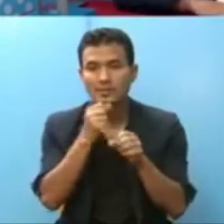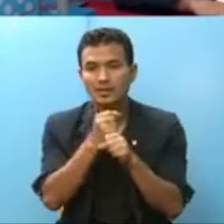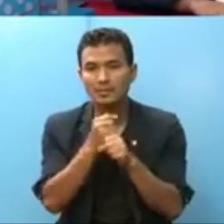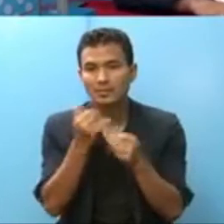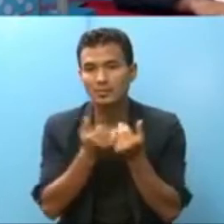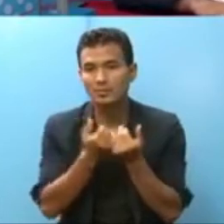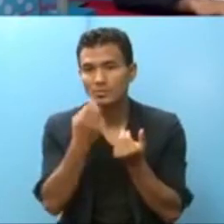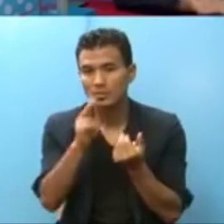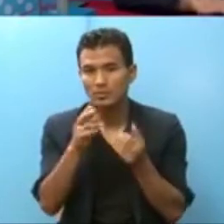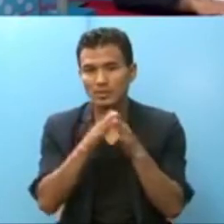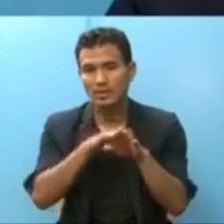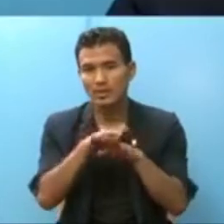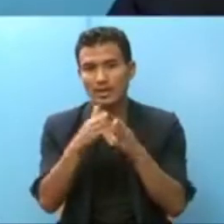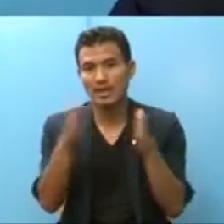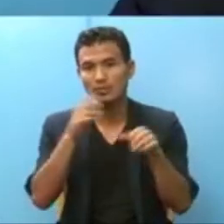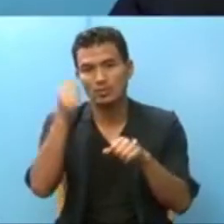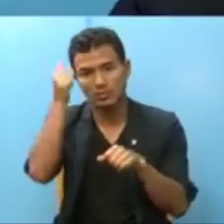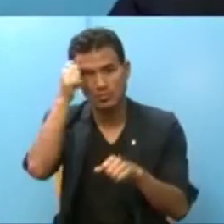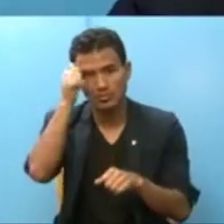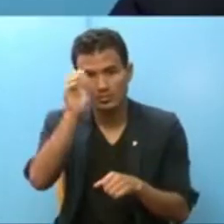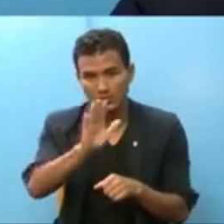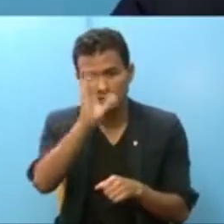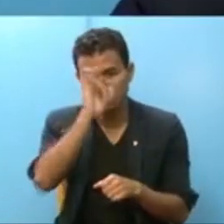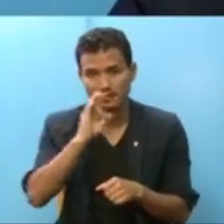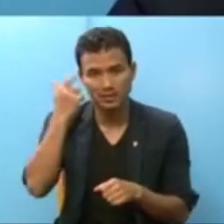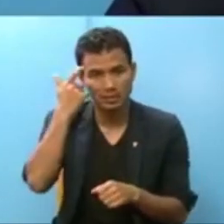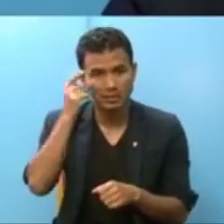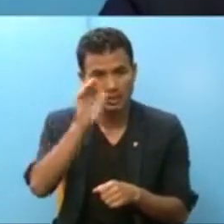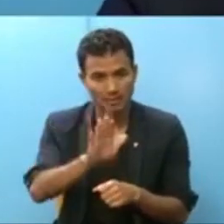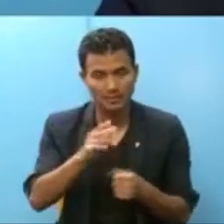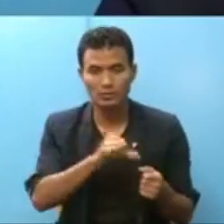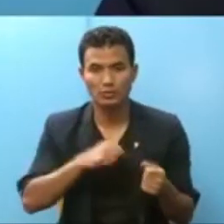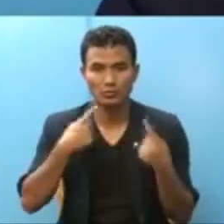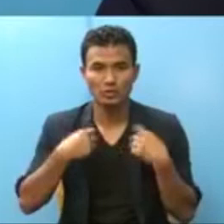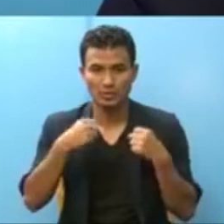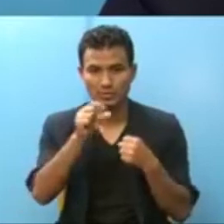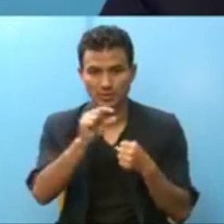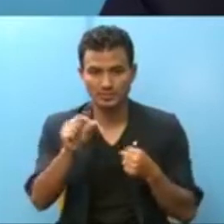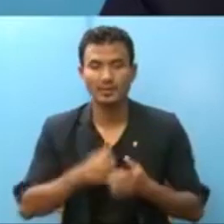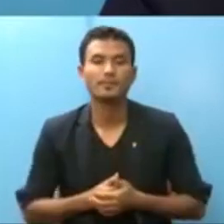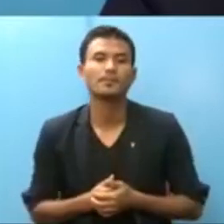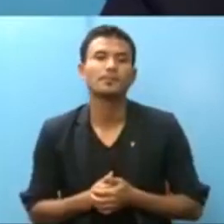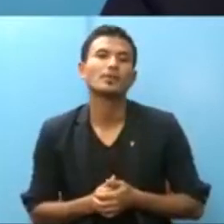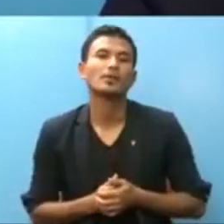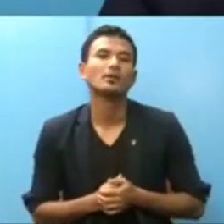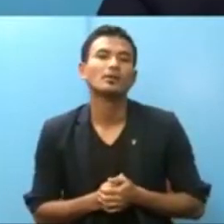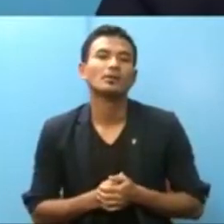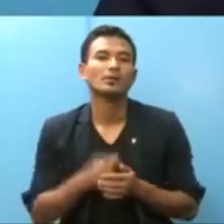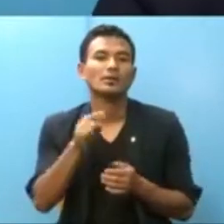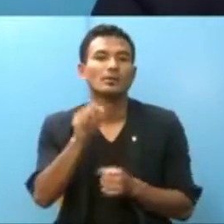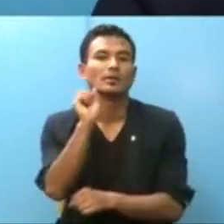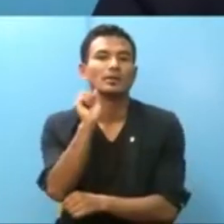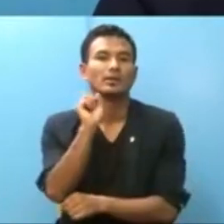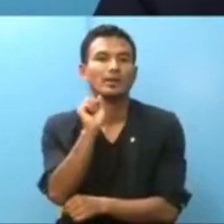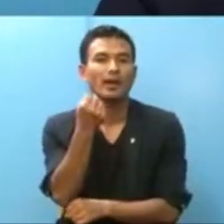गर्शा देरे लाम हम अनुबाब छाएना निफपवटी छा पॉब्लिक एल्प को फिल्ड मा यो नेशनल